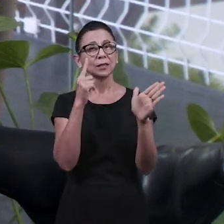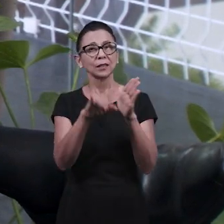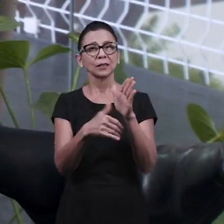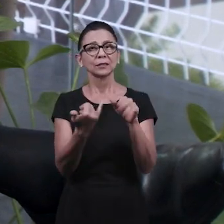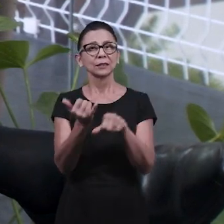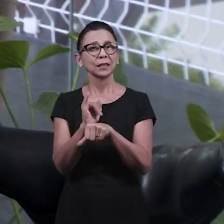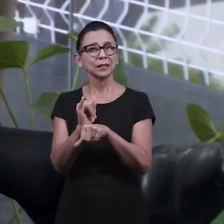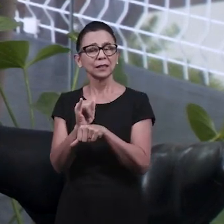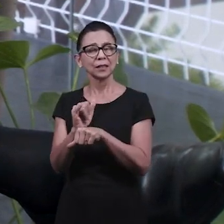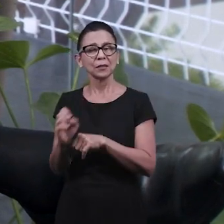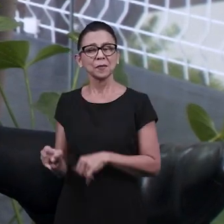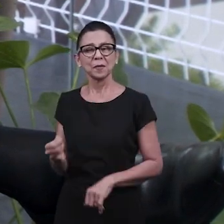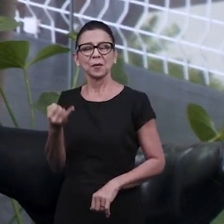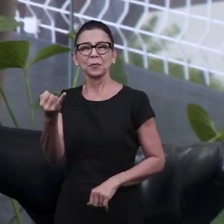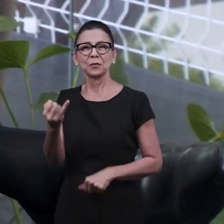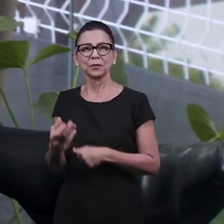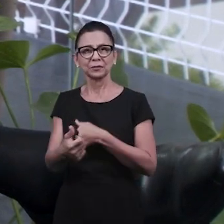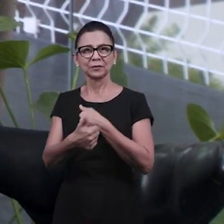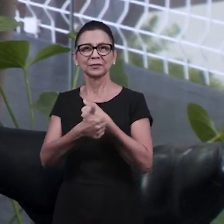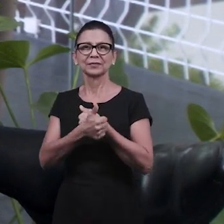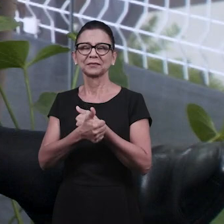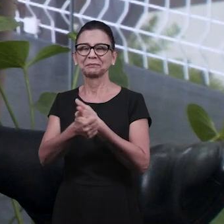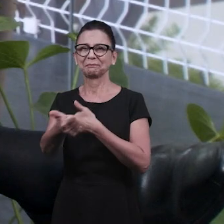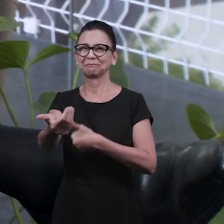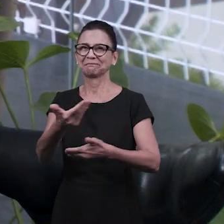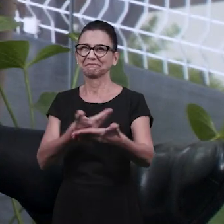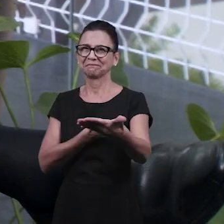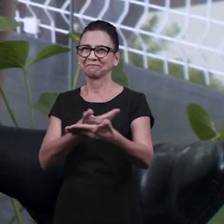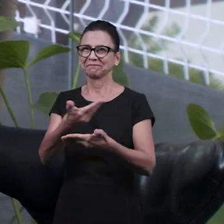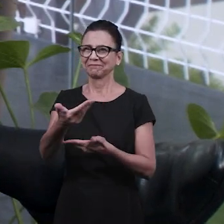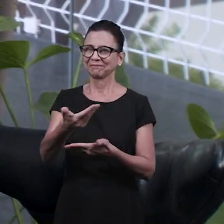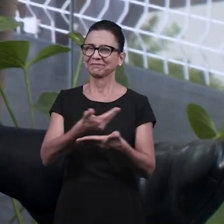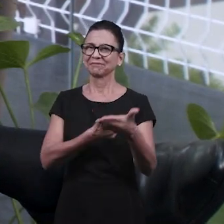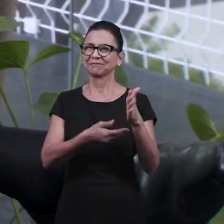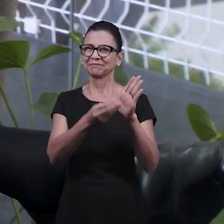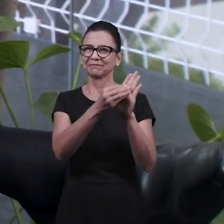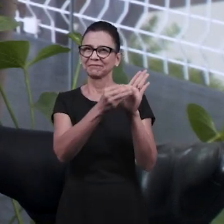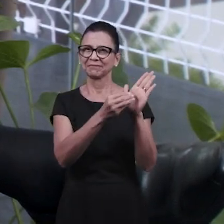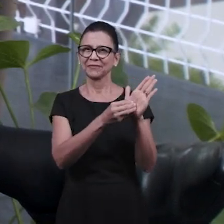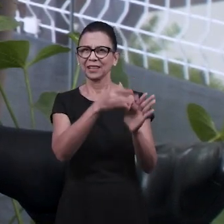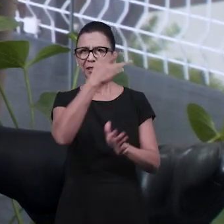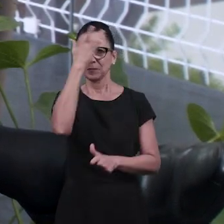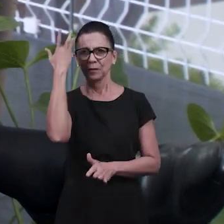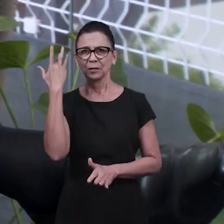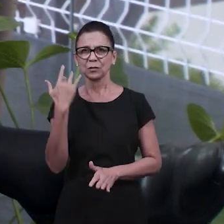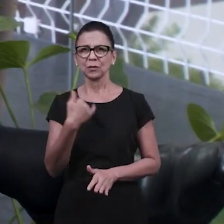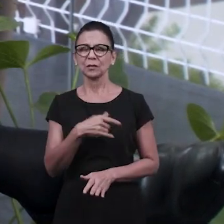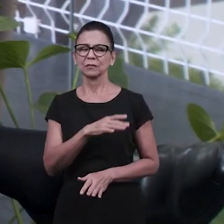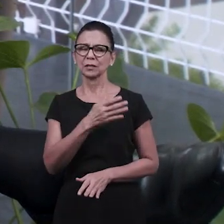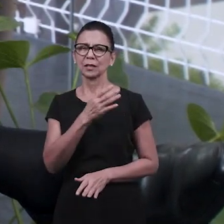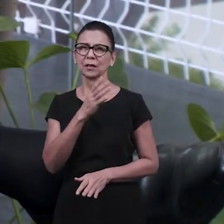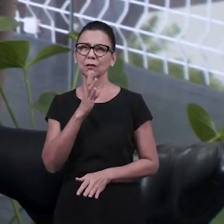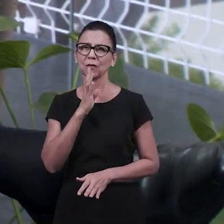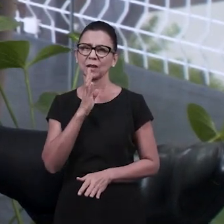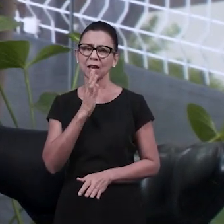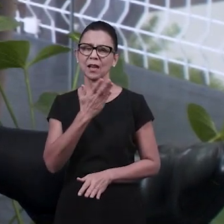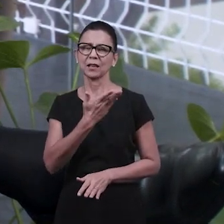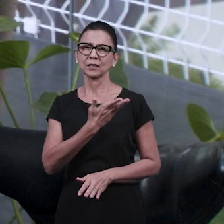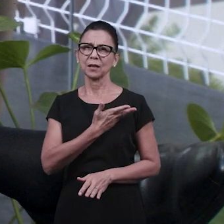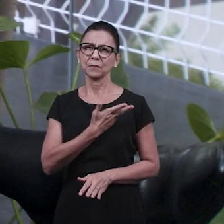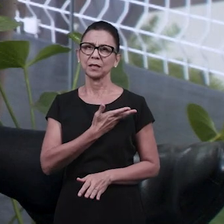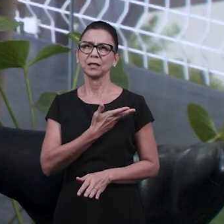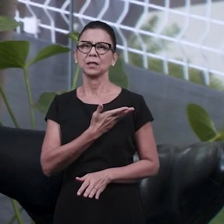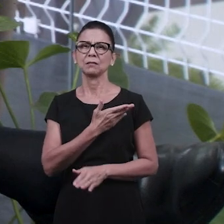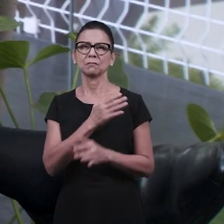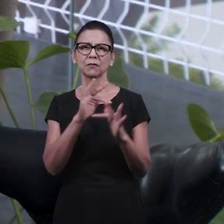d'autres contenus qui sont postés au canal. Profitez pour liker et partager ce contenu avec des gens que vous connaissez. C'est simple,